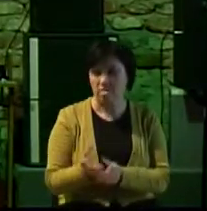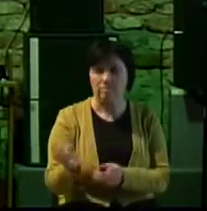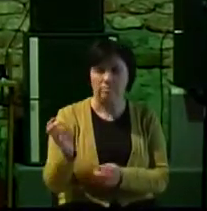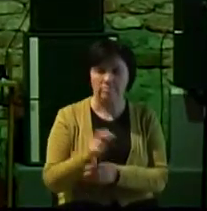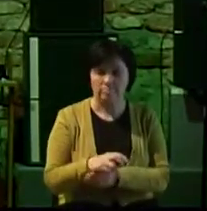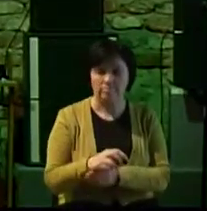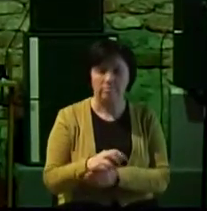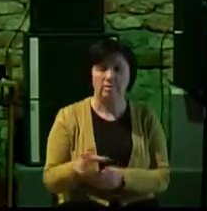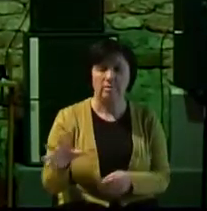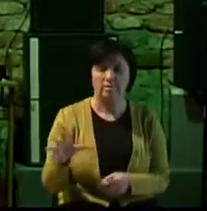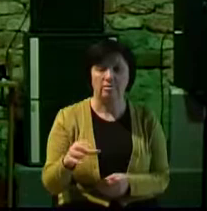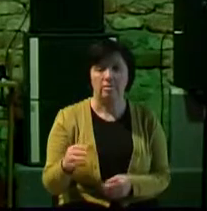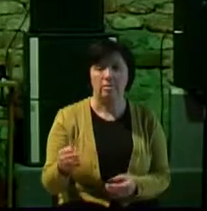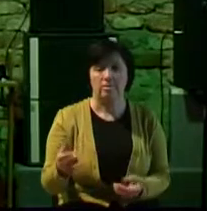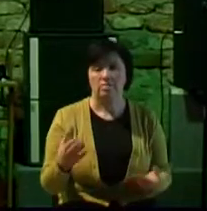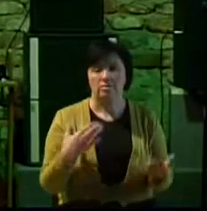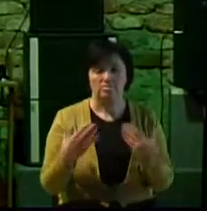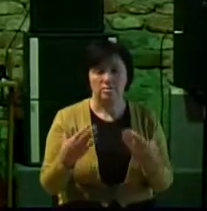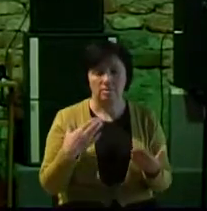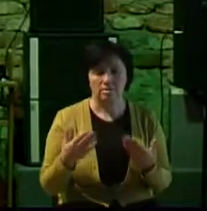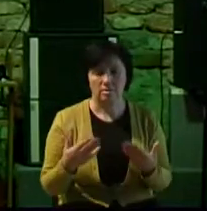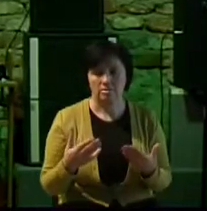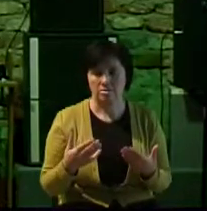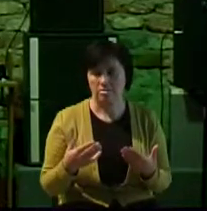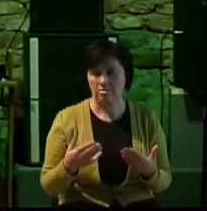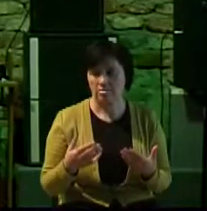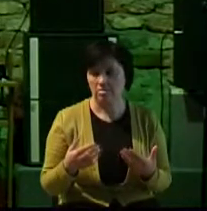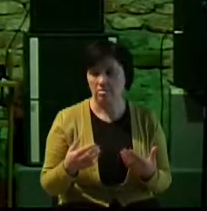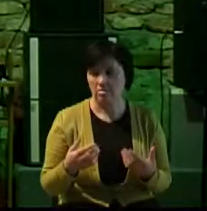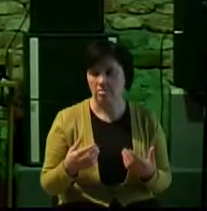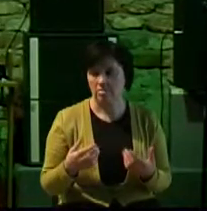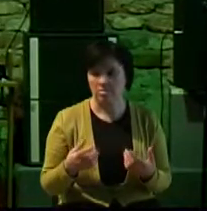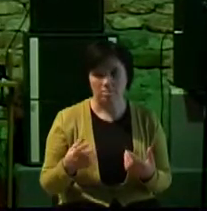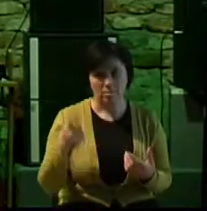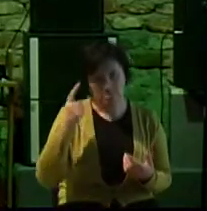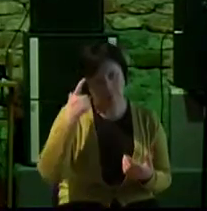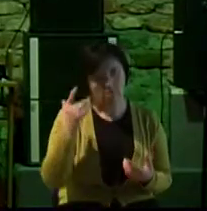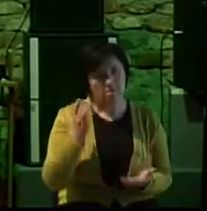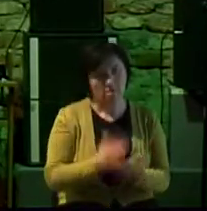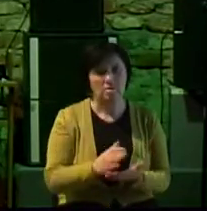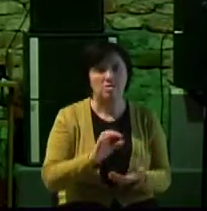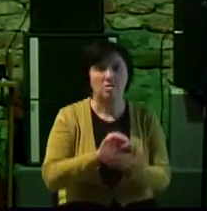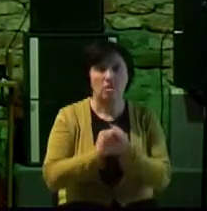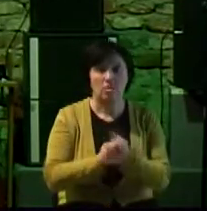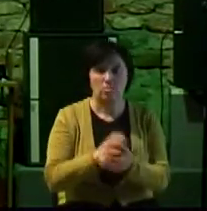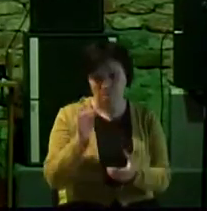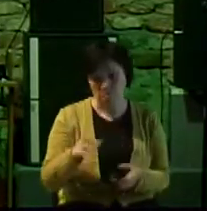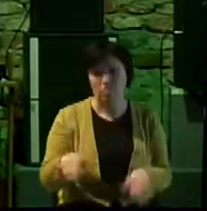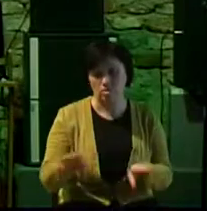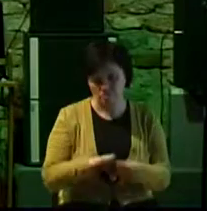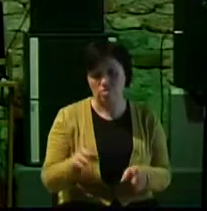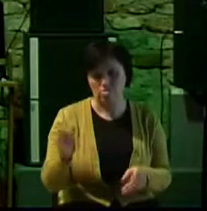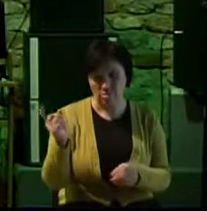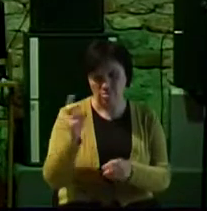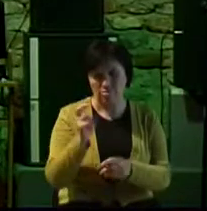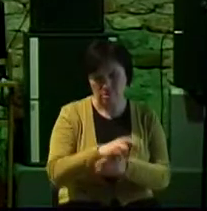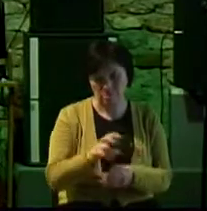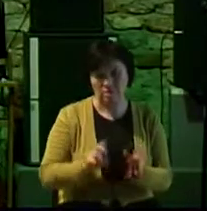вот в таком совместном разговоре оказалось, что у них есть общий знакомый, который также посещает